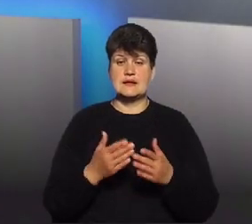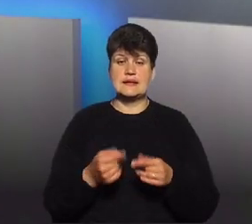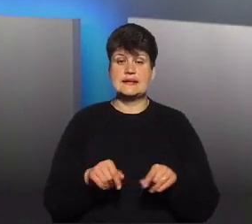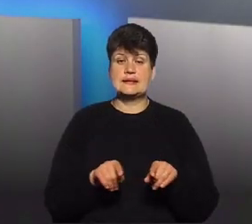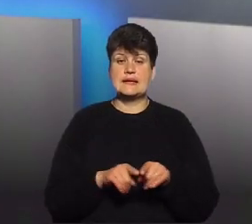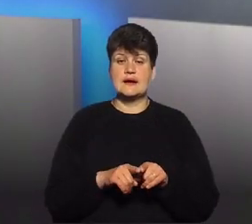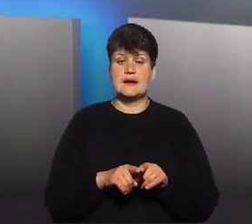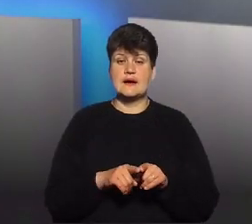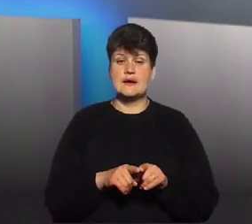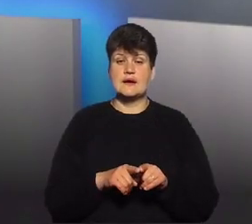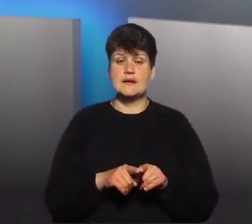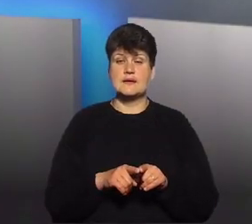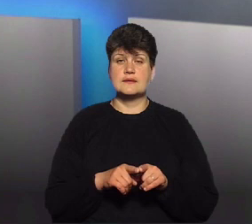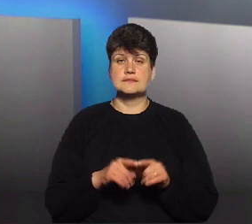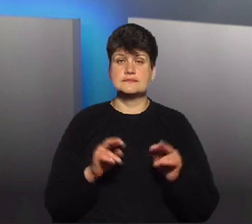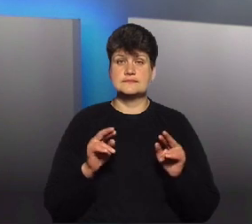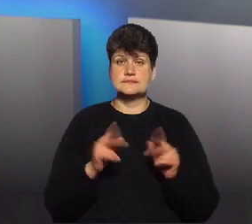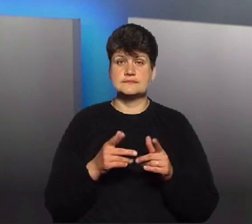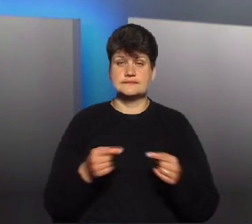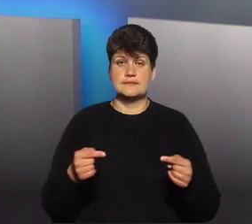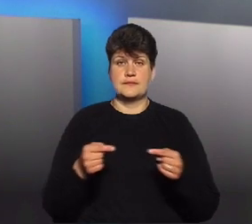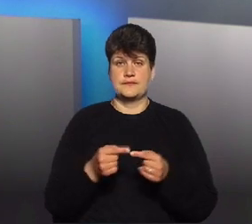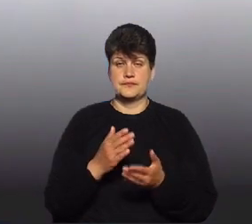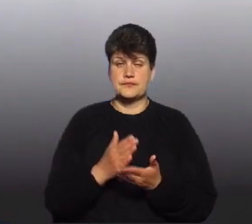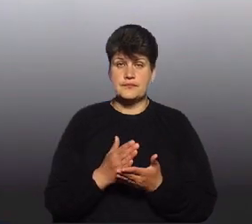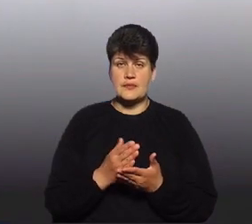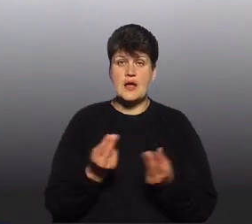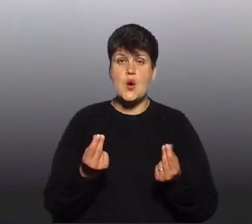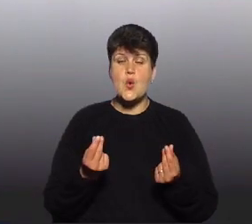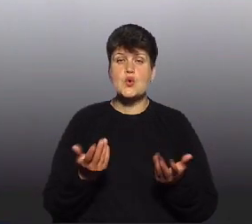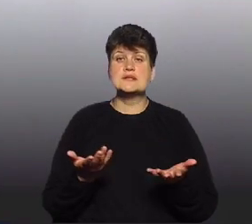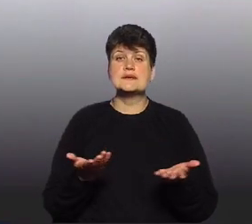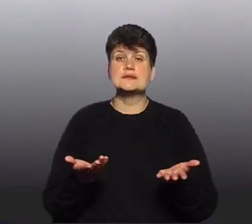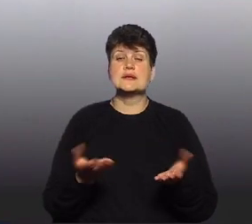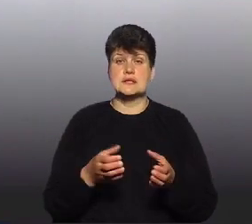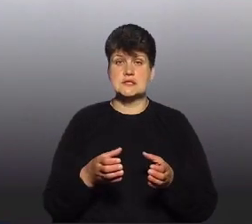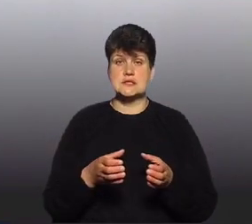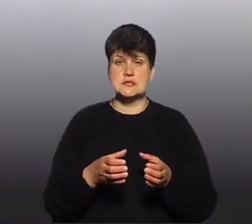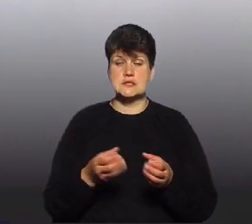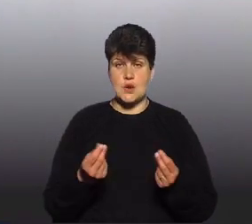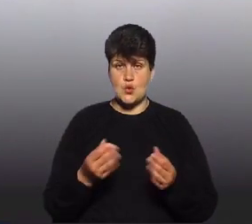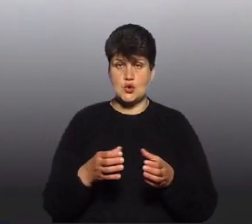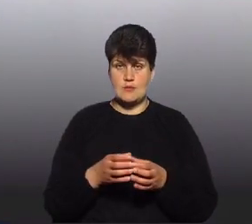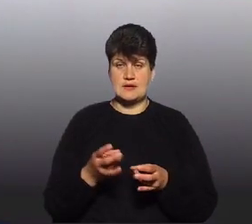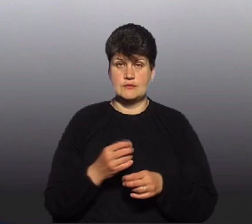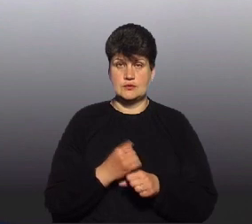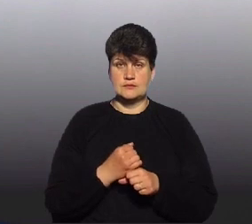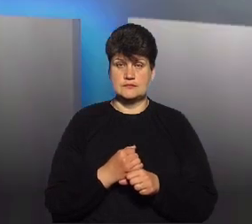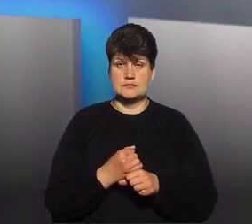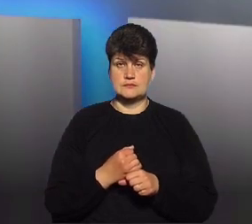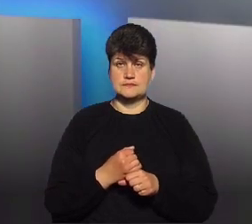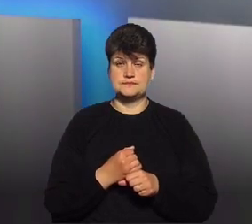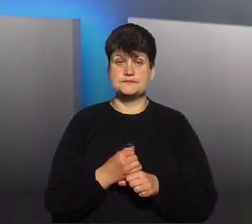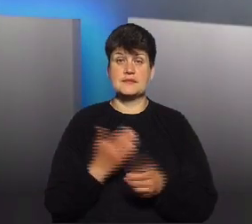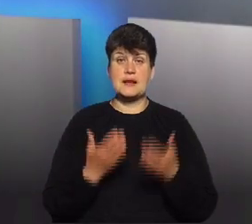невеличка колізія відбулася. А кошти, тепер це треба робити за кошти громади, так? До цього можна було за кошт держави зробити. Якщо б держава